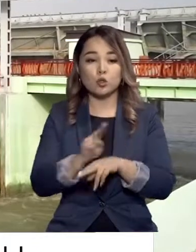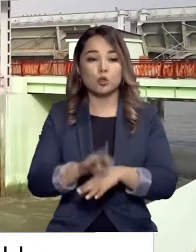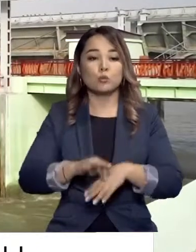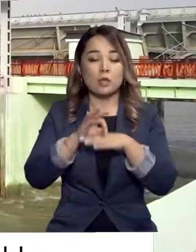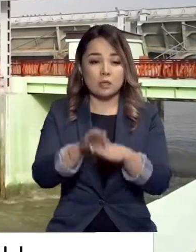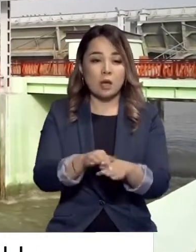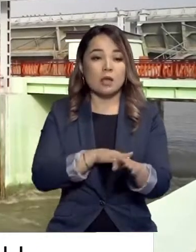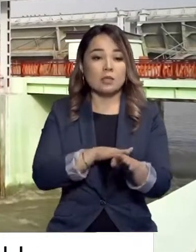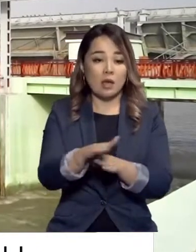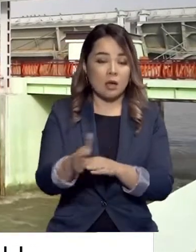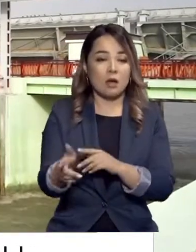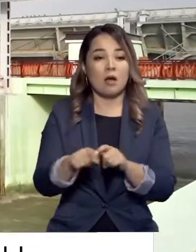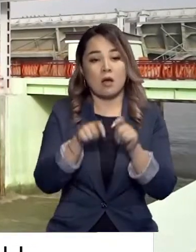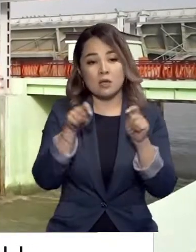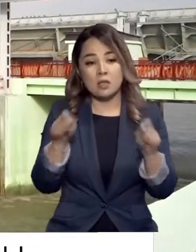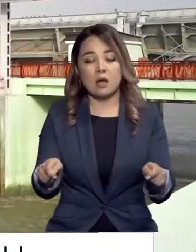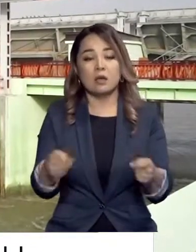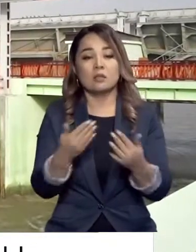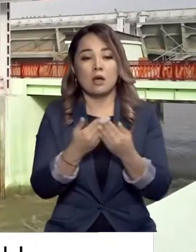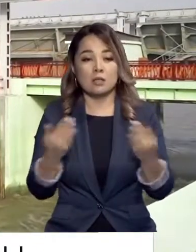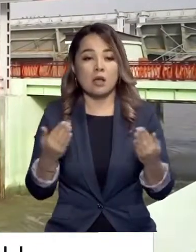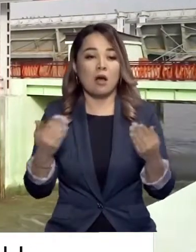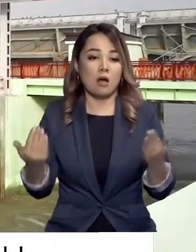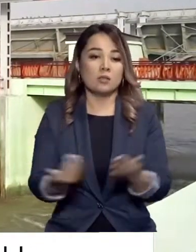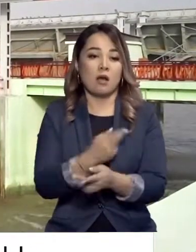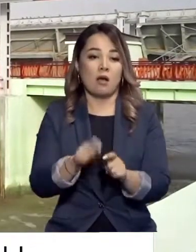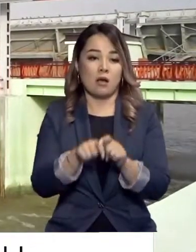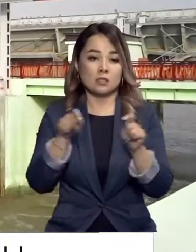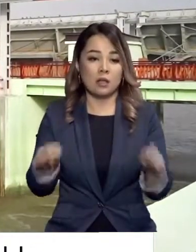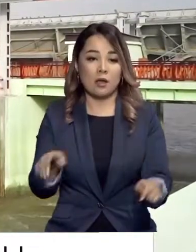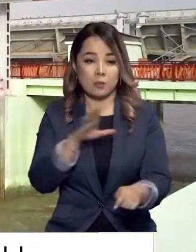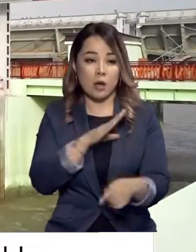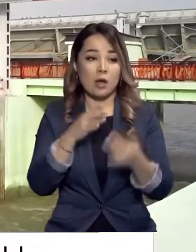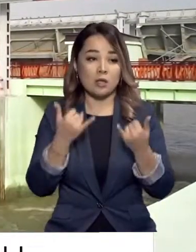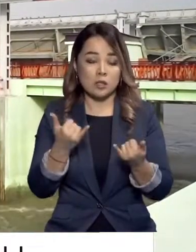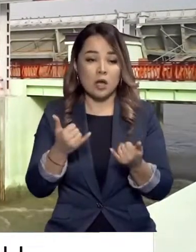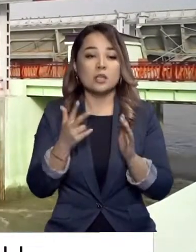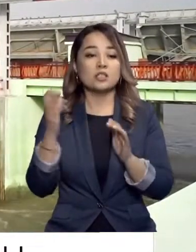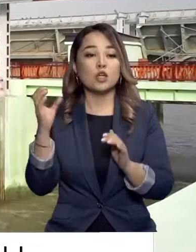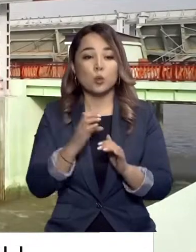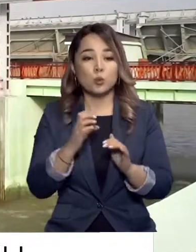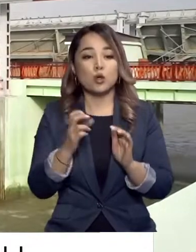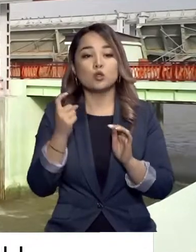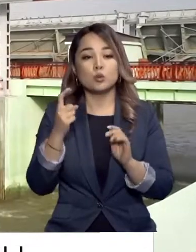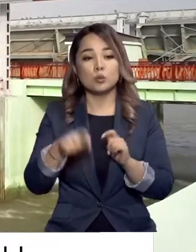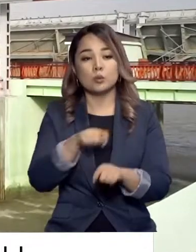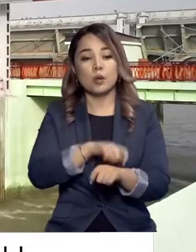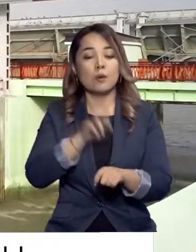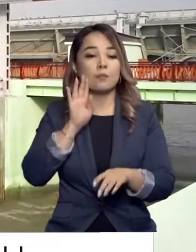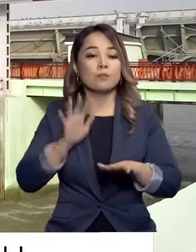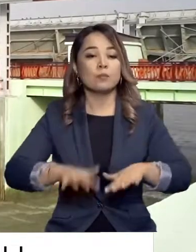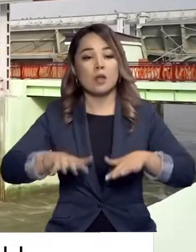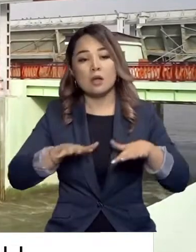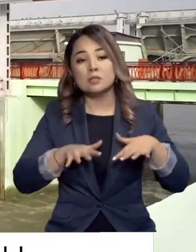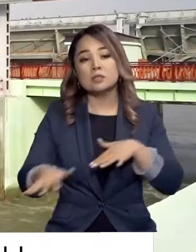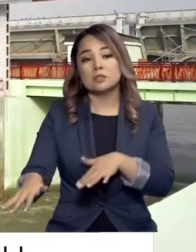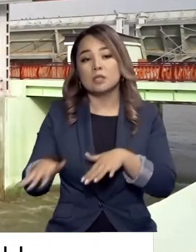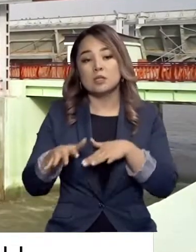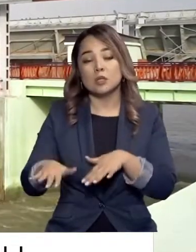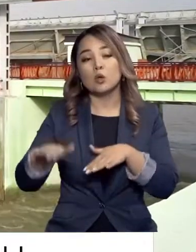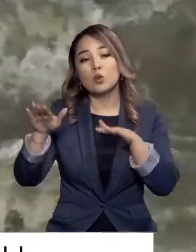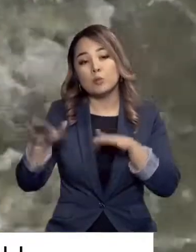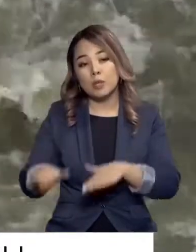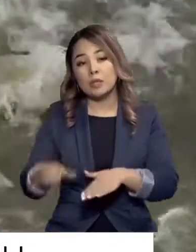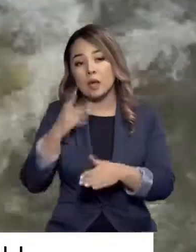өтіп, аймақ үшін маңыз зор гидронысан қайта іске қосылды. Бұл жерден бүгінде секундына 100 текше метр су төменгі сағағарай